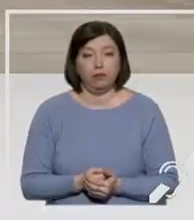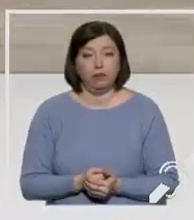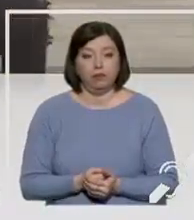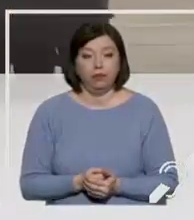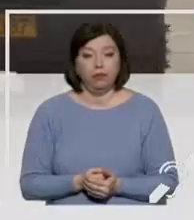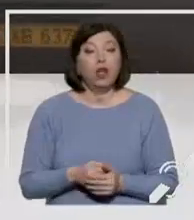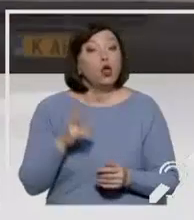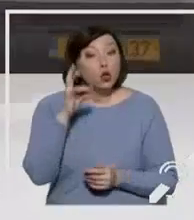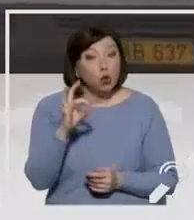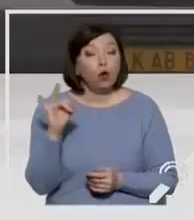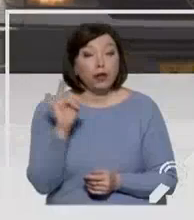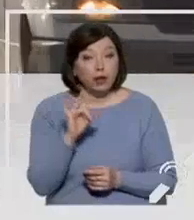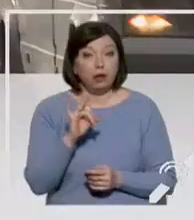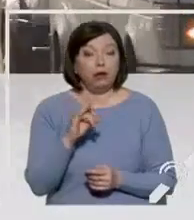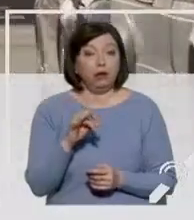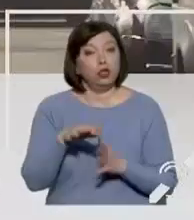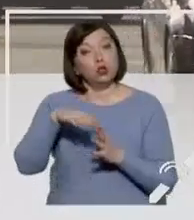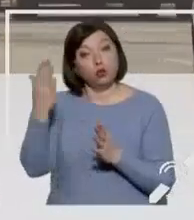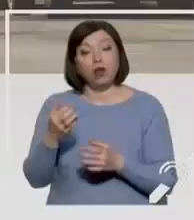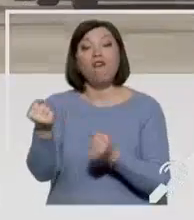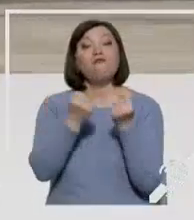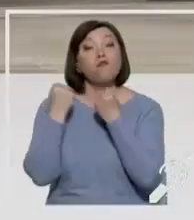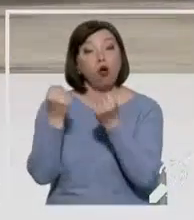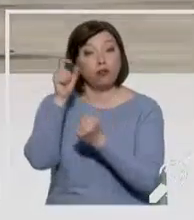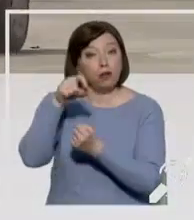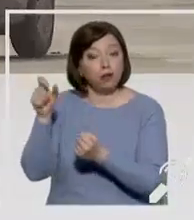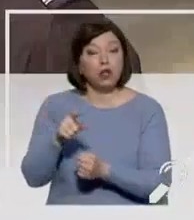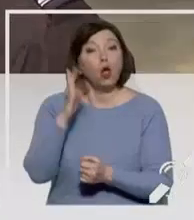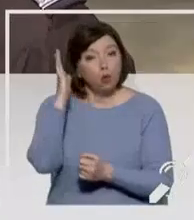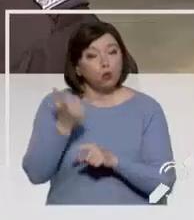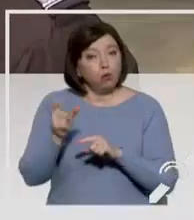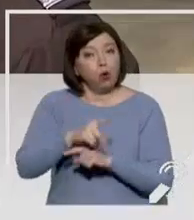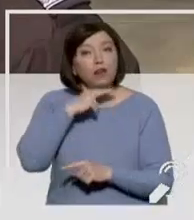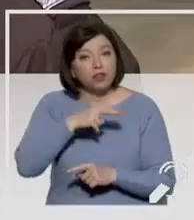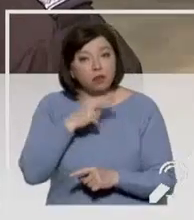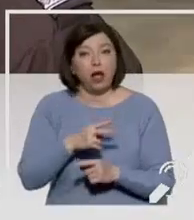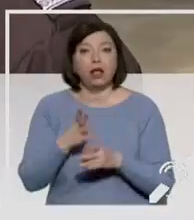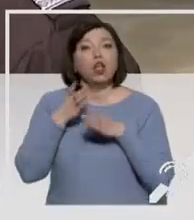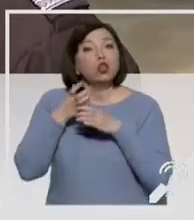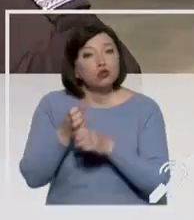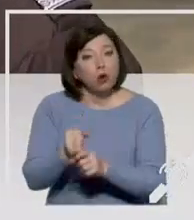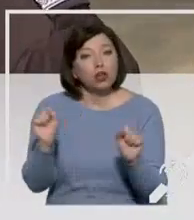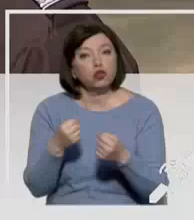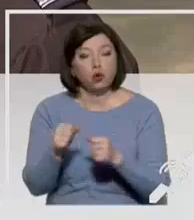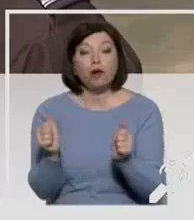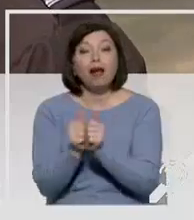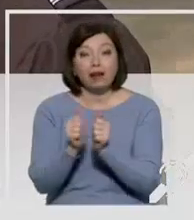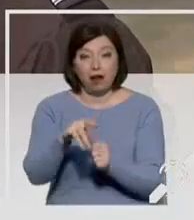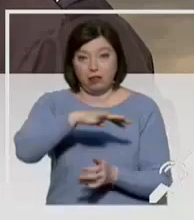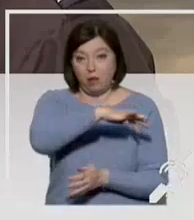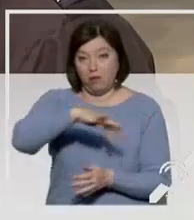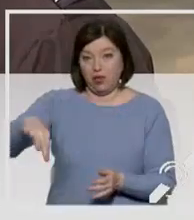interzise Dar și pe ce deă parte șoferii să fie mai prudent și să reducă din limita de viteză în apropierea